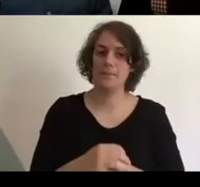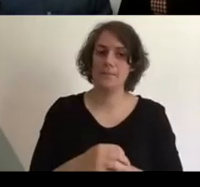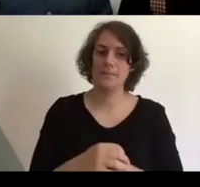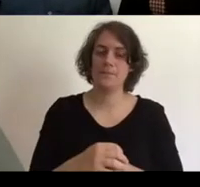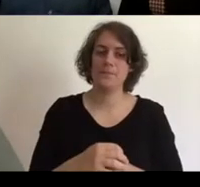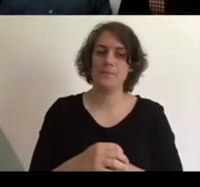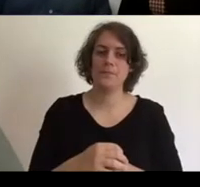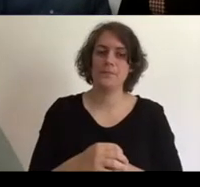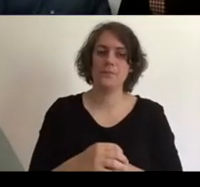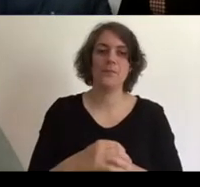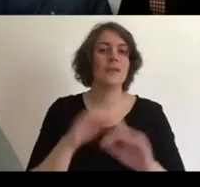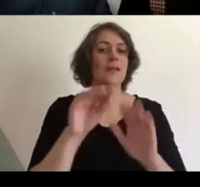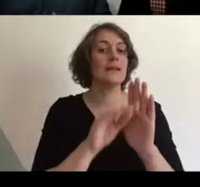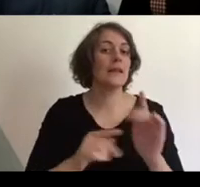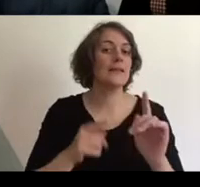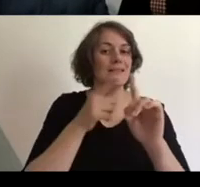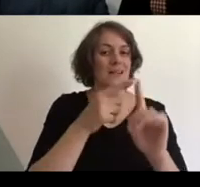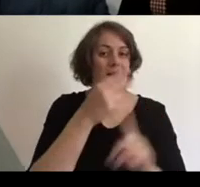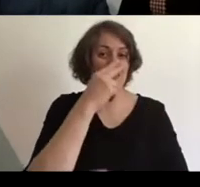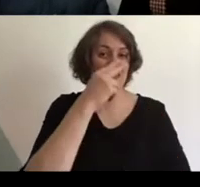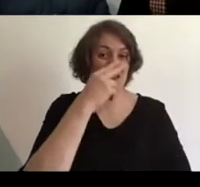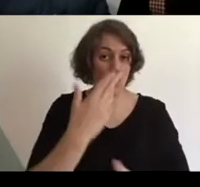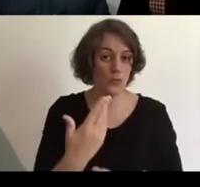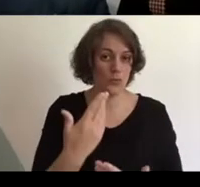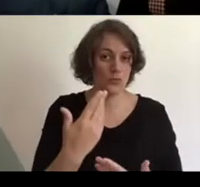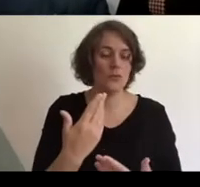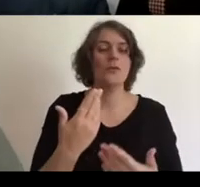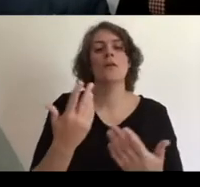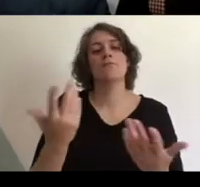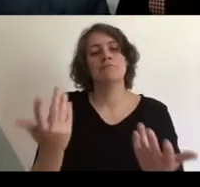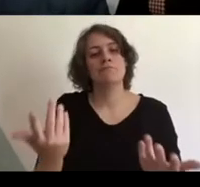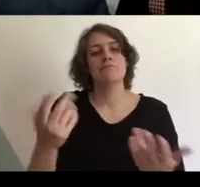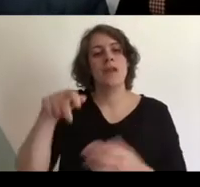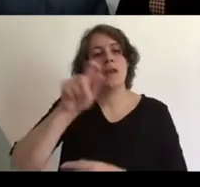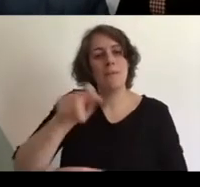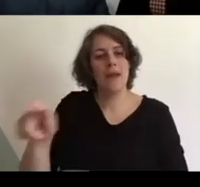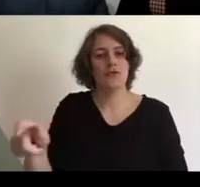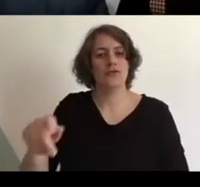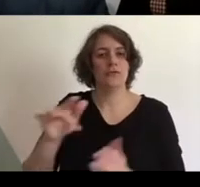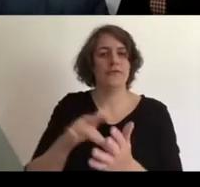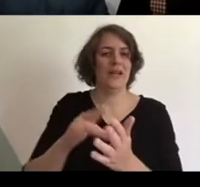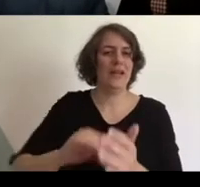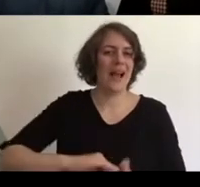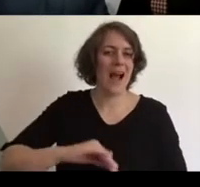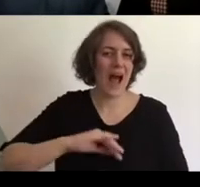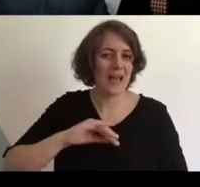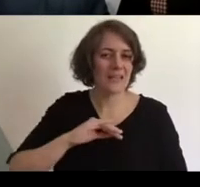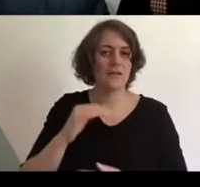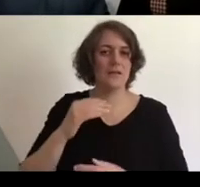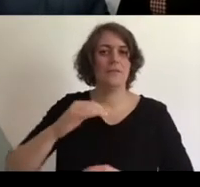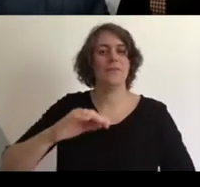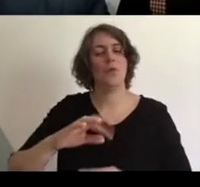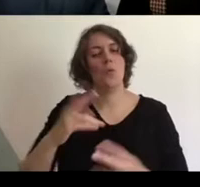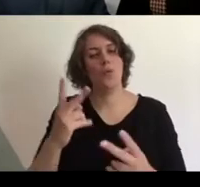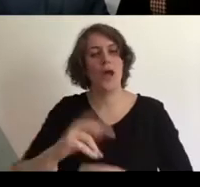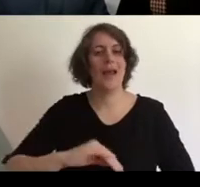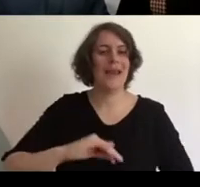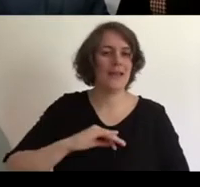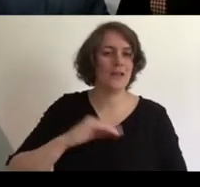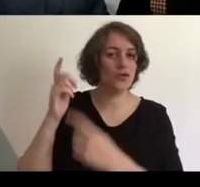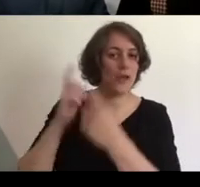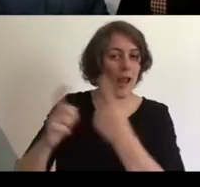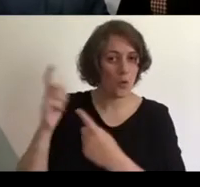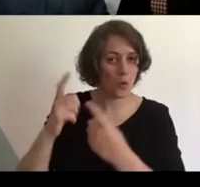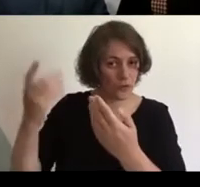des Gesetzes ist, Benachteiligungen aus Gründen der Rasse oder wegen der ethnischen Herkunft, des